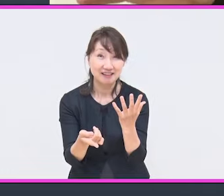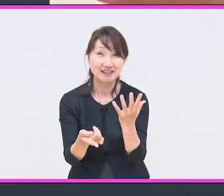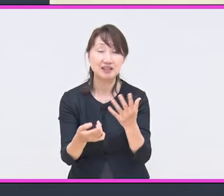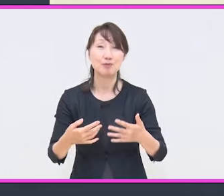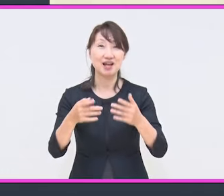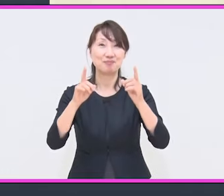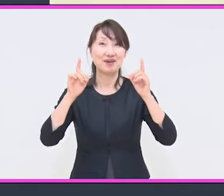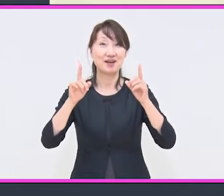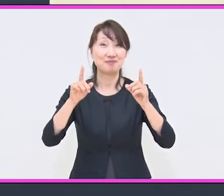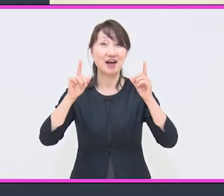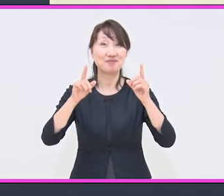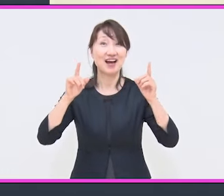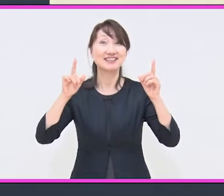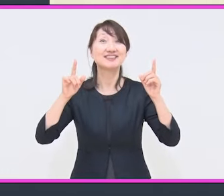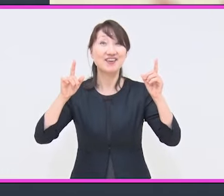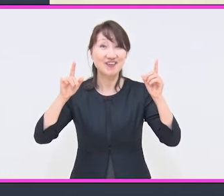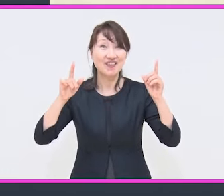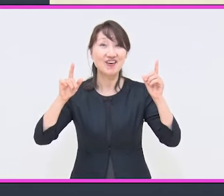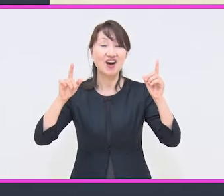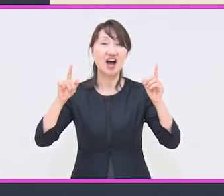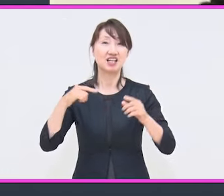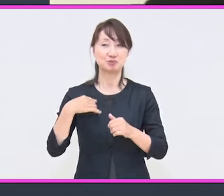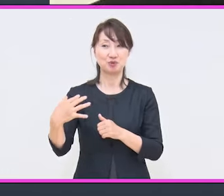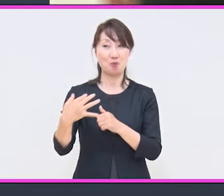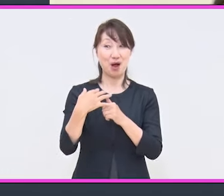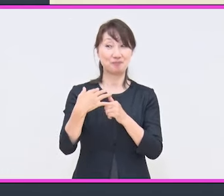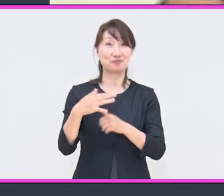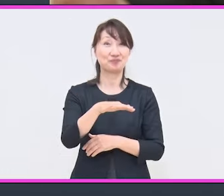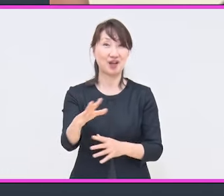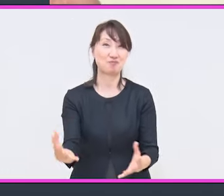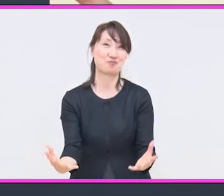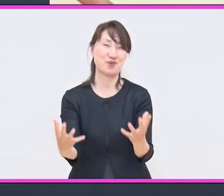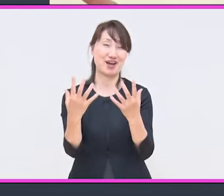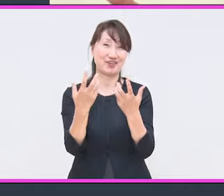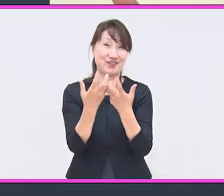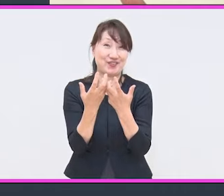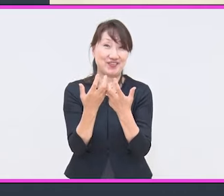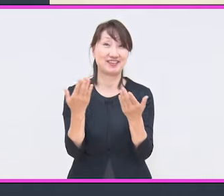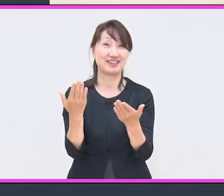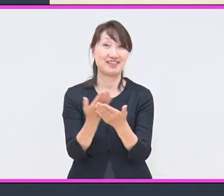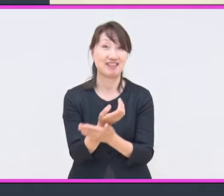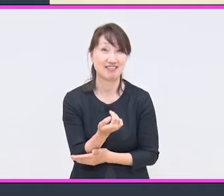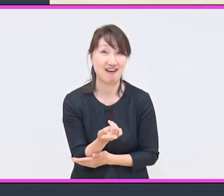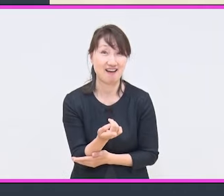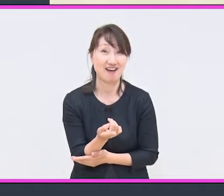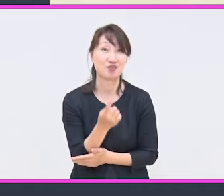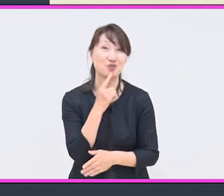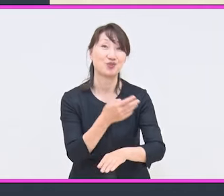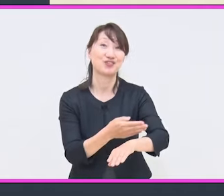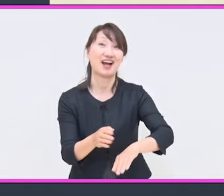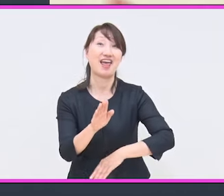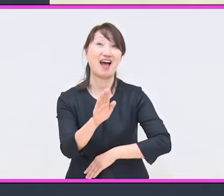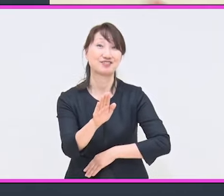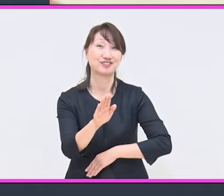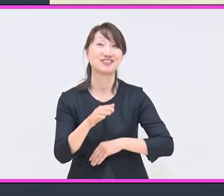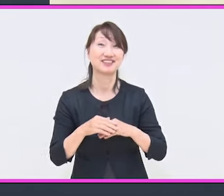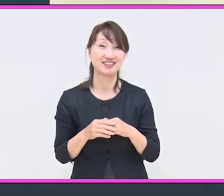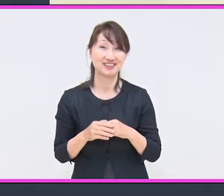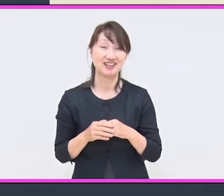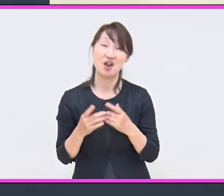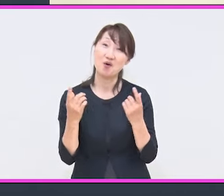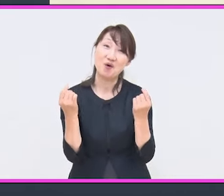らうようになってくると自分のこと好きな人たちだけでこう会場が埋まるっていう、 だからもうまさにその過程